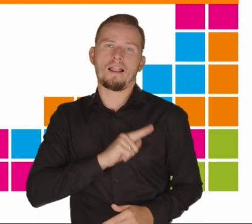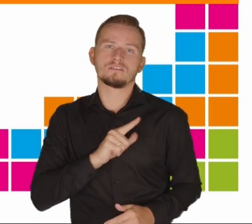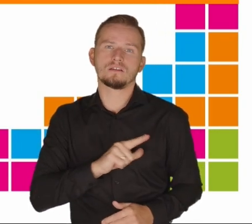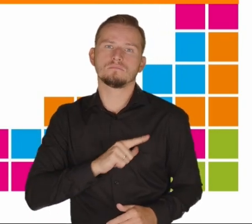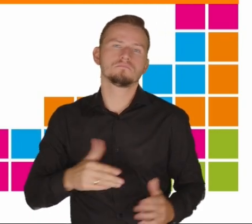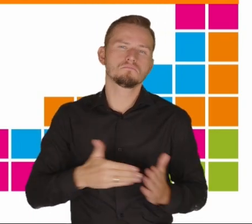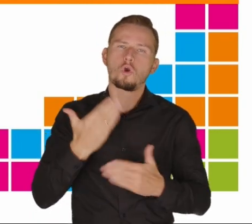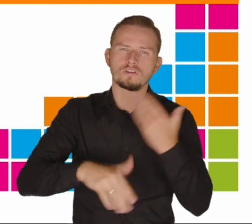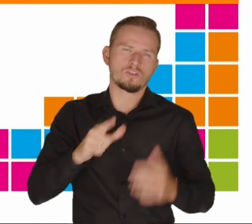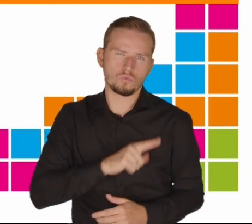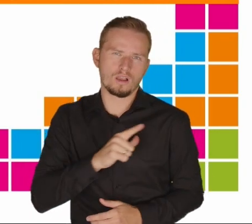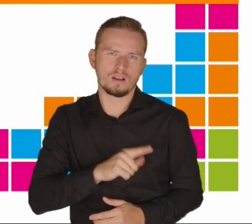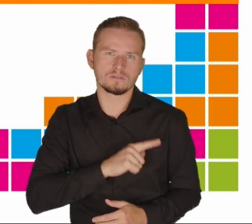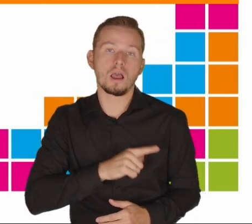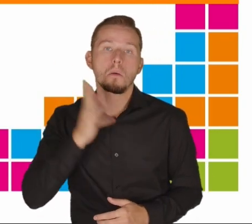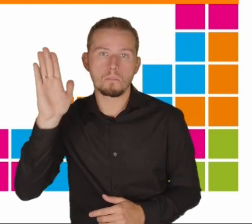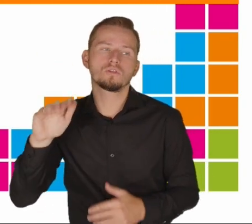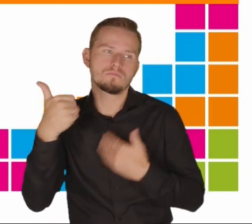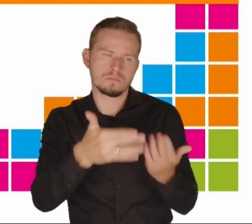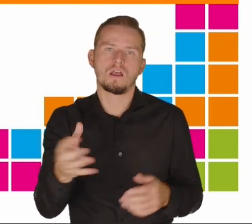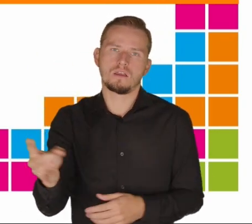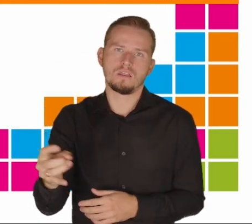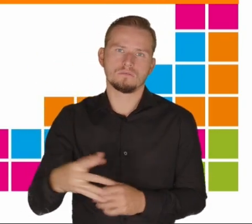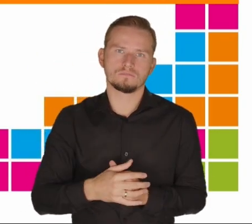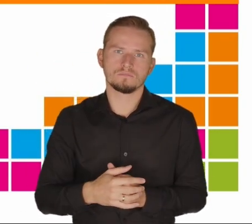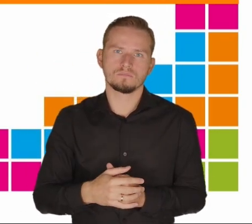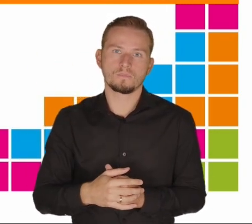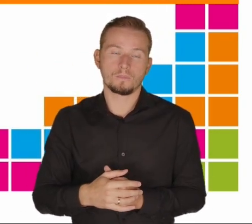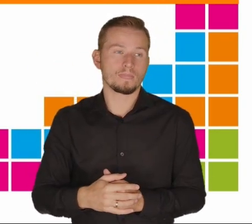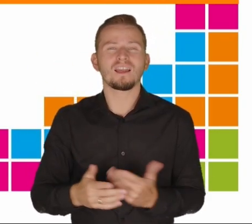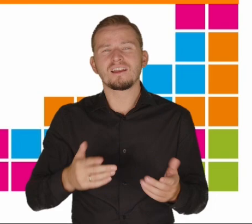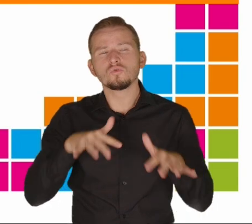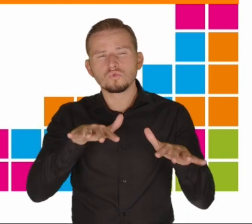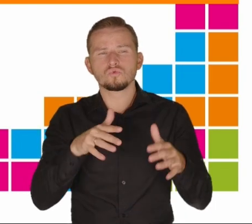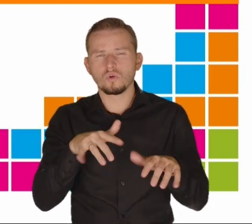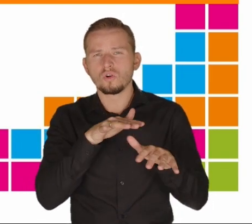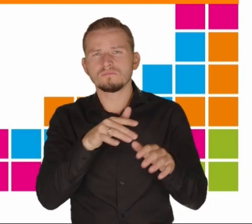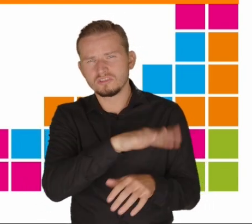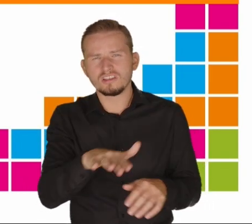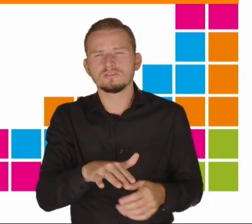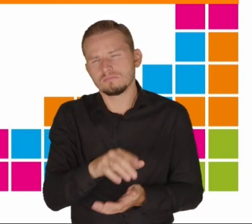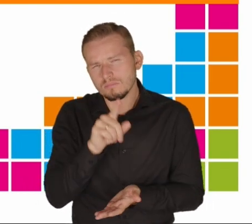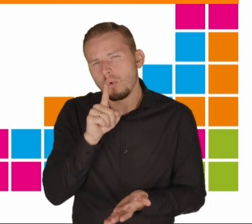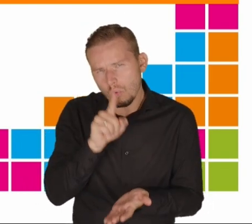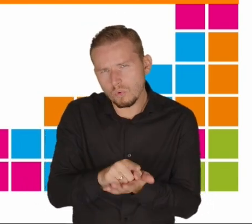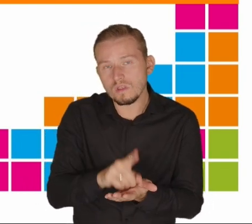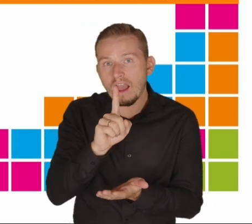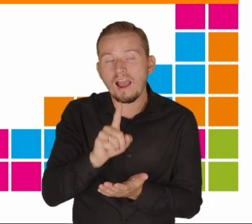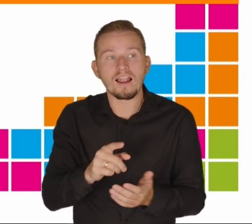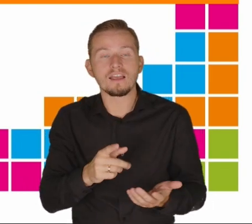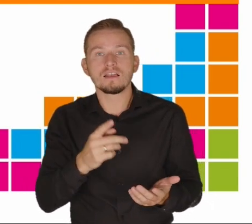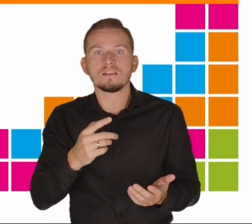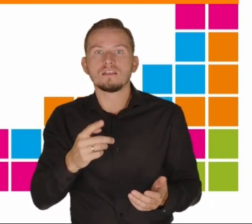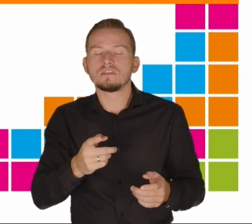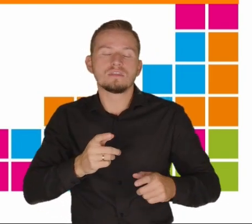oczywiście większość to będą dzieci, które sobie jakoś z tą frustracją poradzą, ale te dzieci, które mają nadpobudliwość